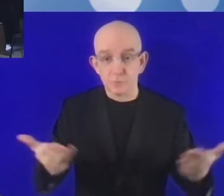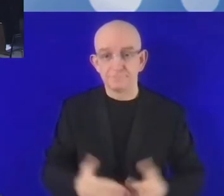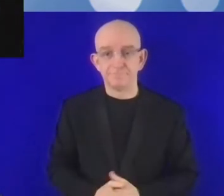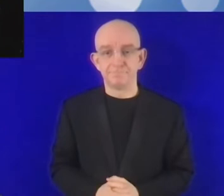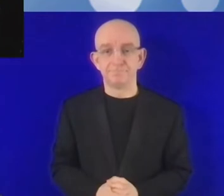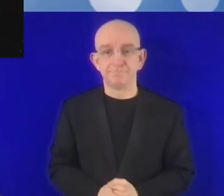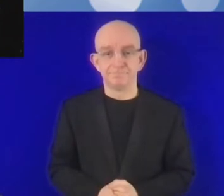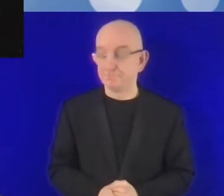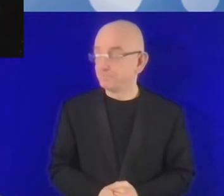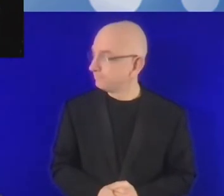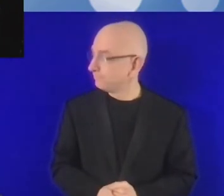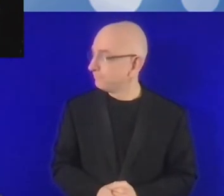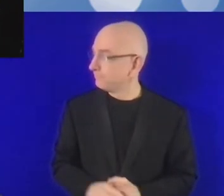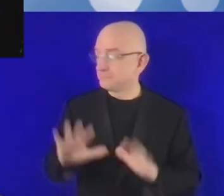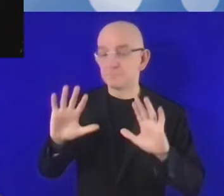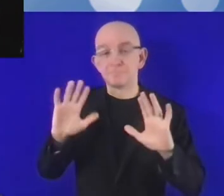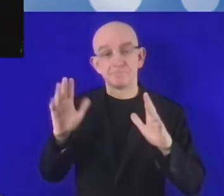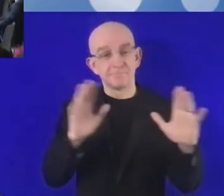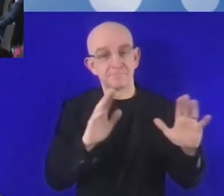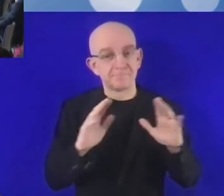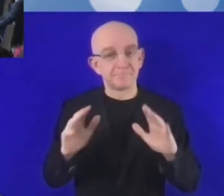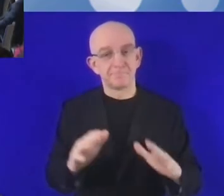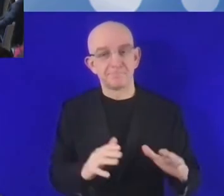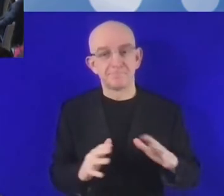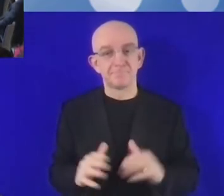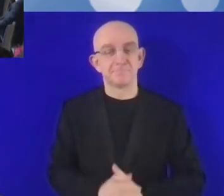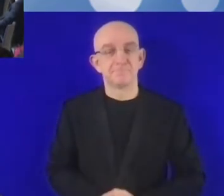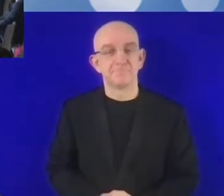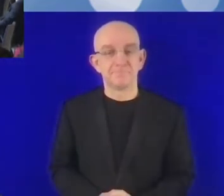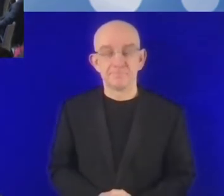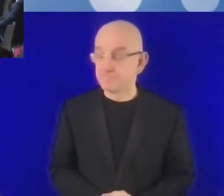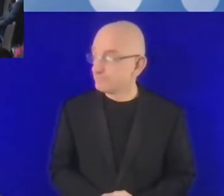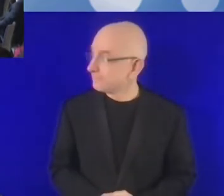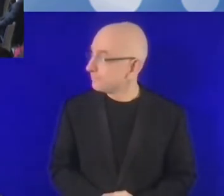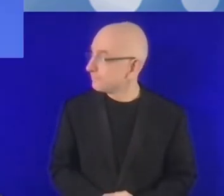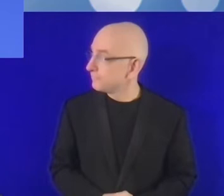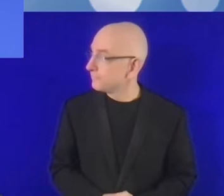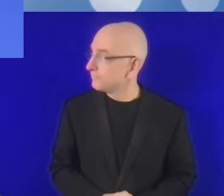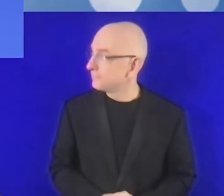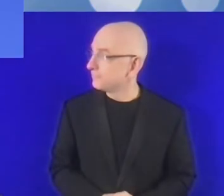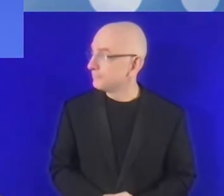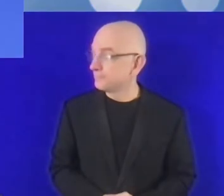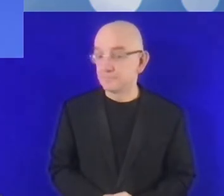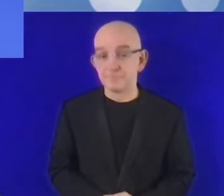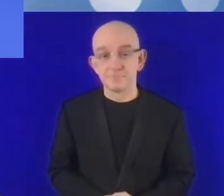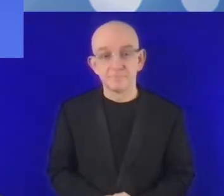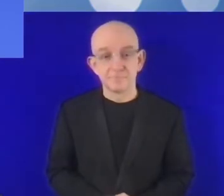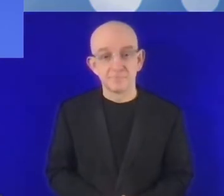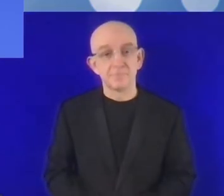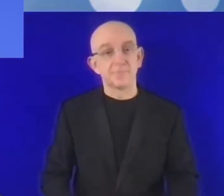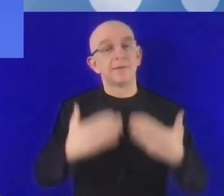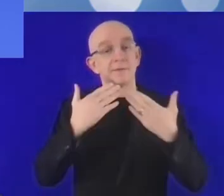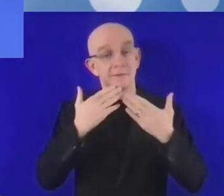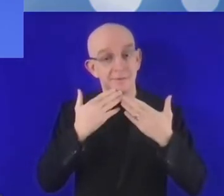prenantes. Je vous souhaite des débats fructueux et je vous remercie pour votre attention. Thank you, Mr. Secretary-General. Dear participants, I join